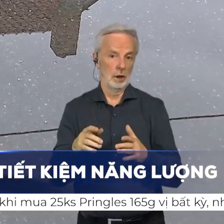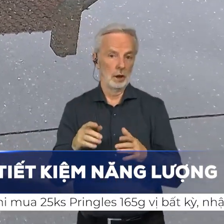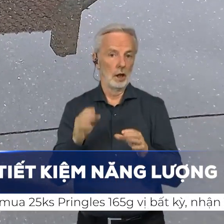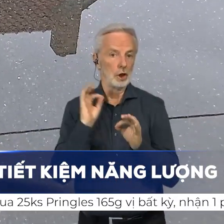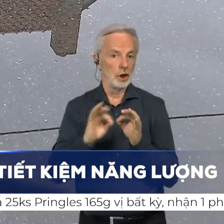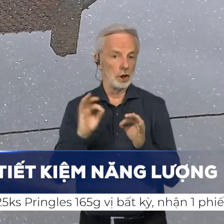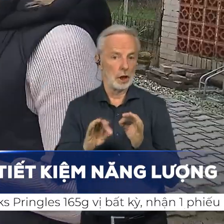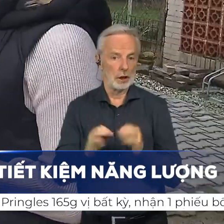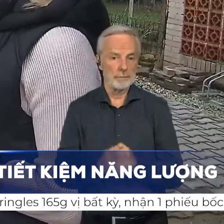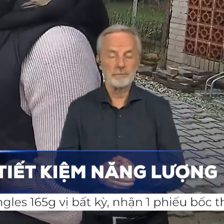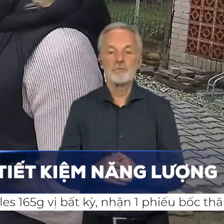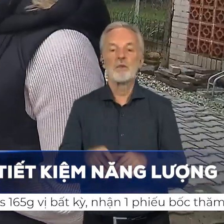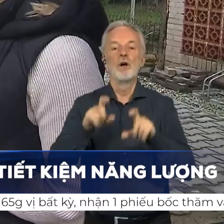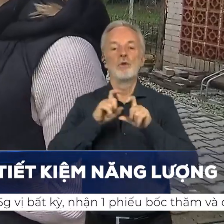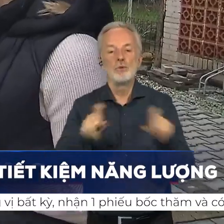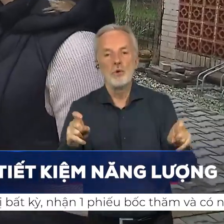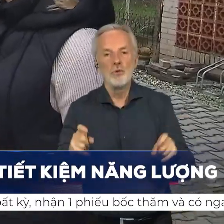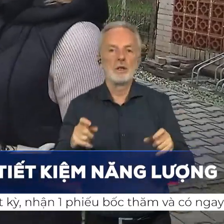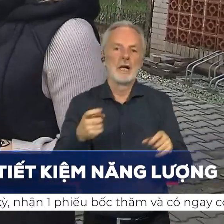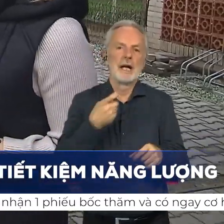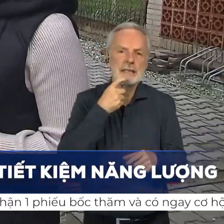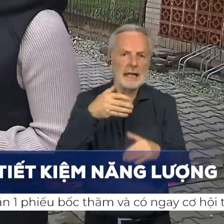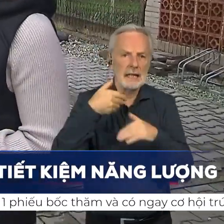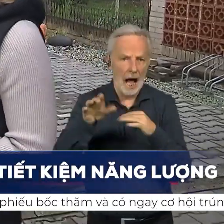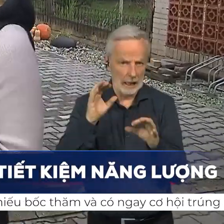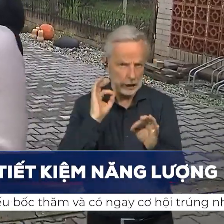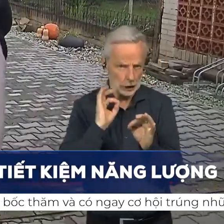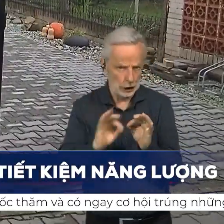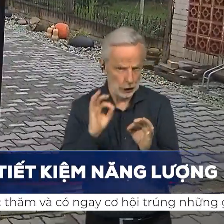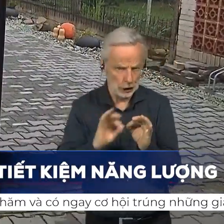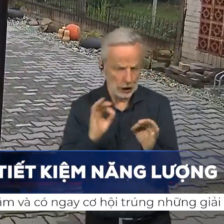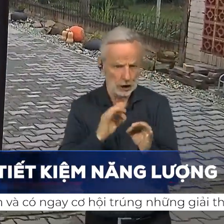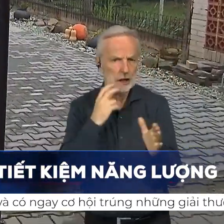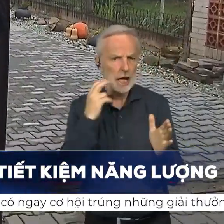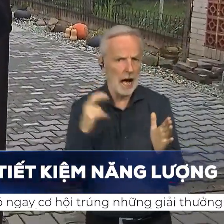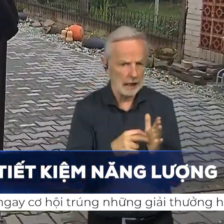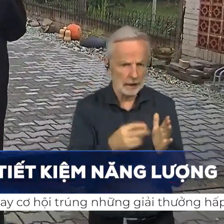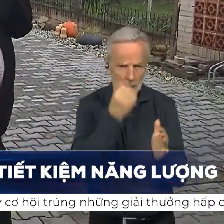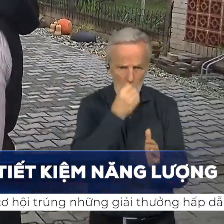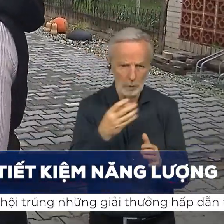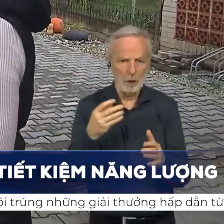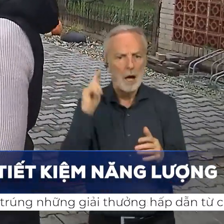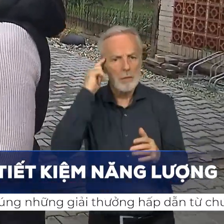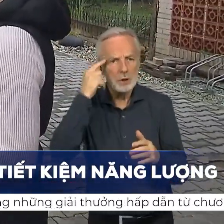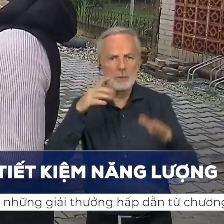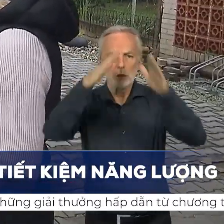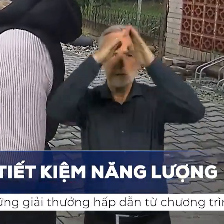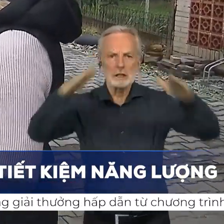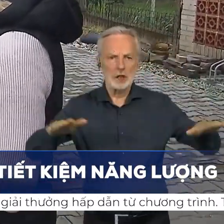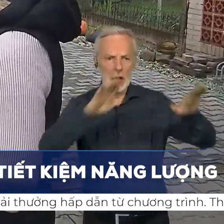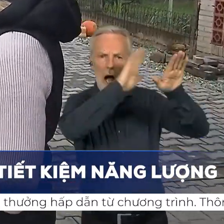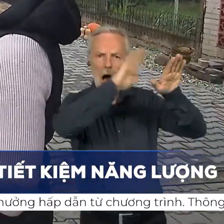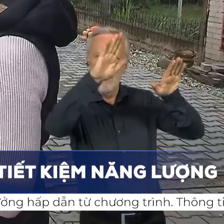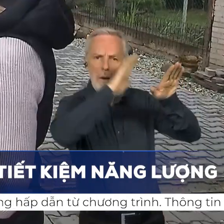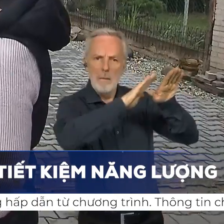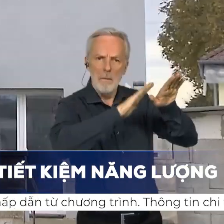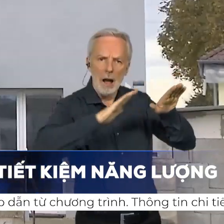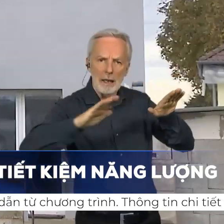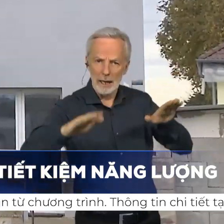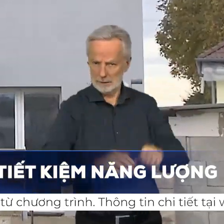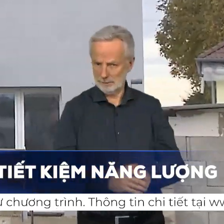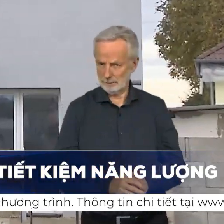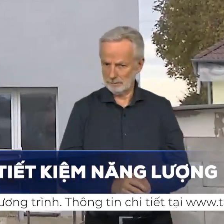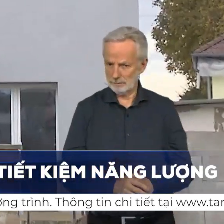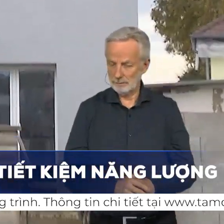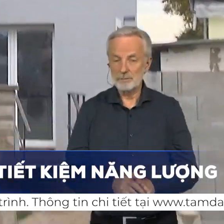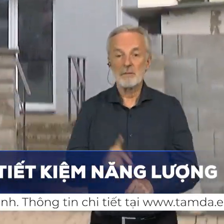tiết kiệm khác. Để tiết kiệm năng lượng và các khoản tiết kiệm khác, chúng tôi đang nghĩ đến việc lắp đặt các tấm pin năng lượng mặt trời trên mái nhà. Ông đã nộp